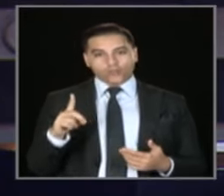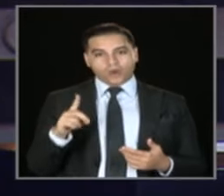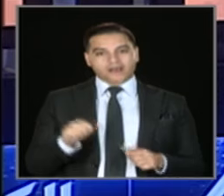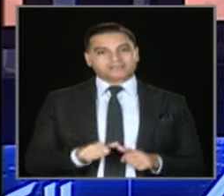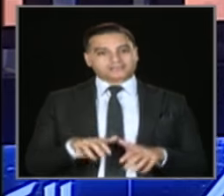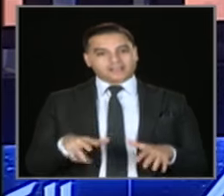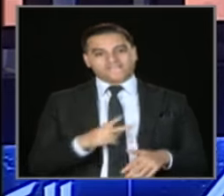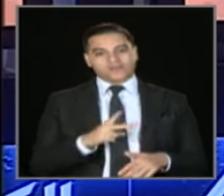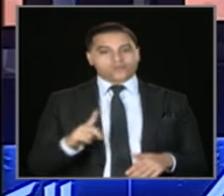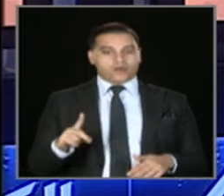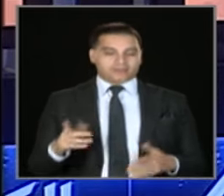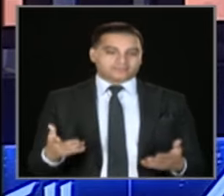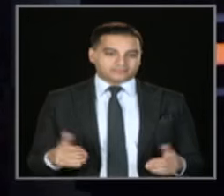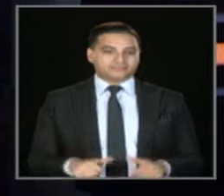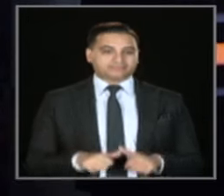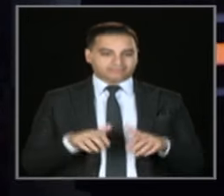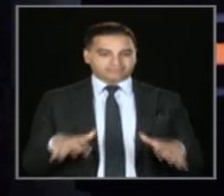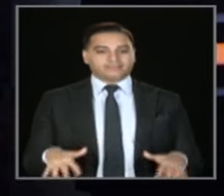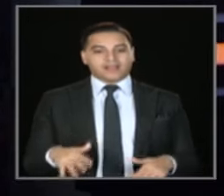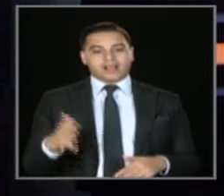محمد أسامة 10 نقاط،